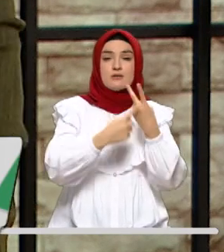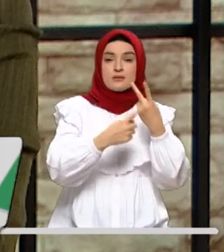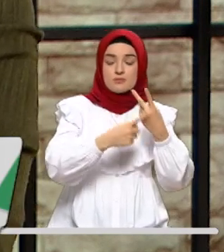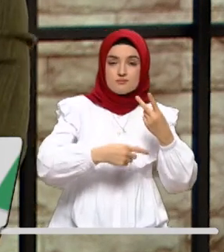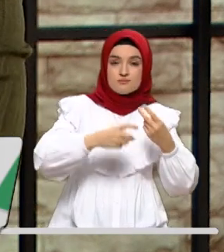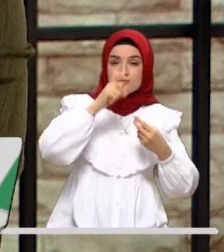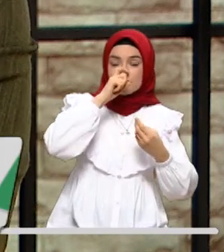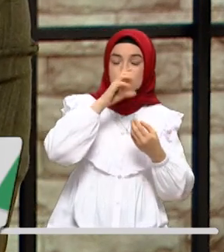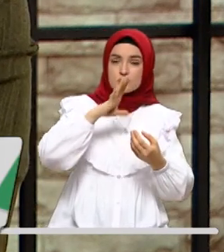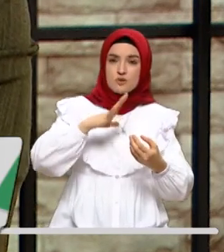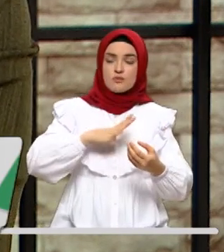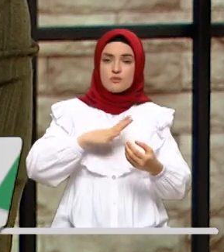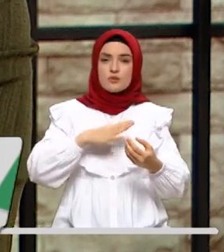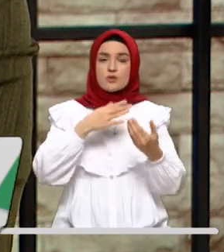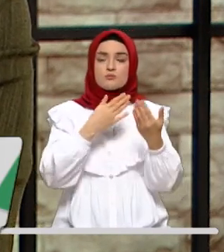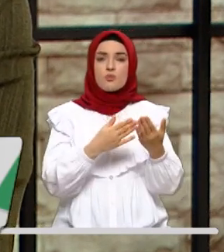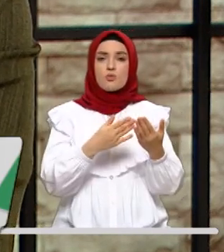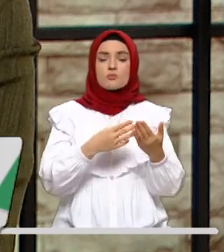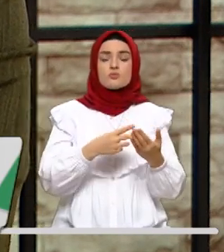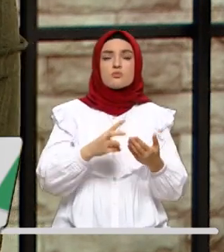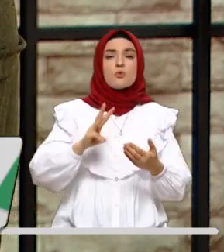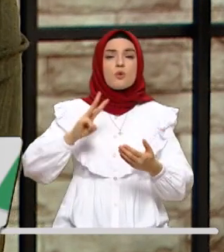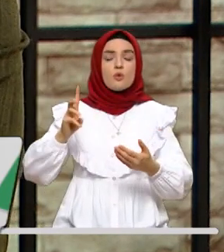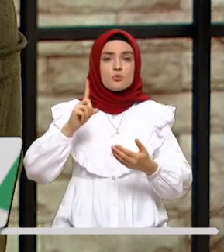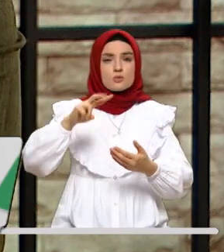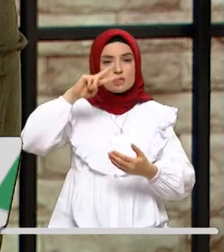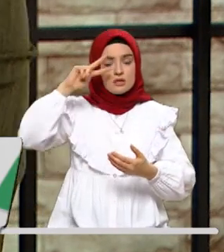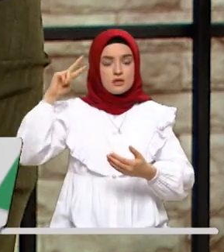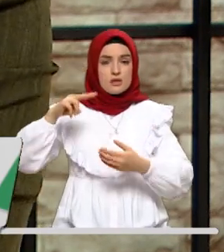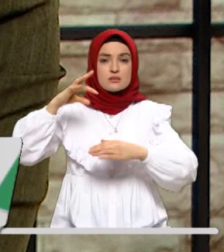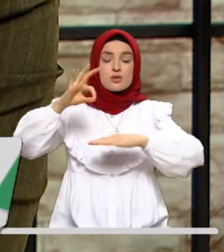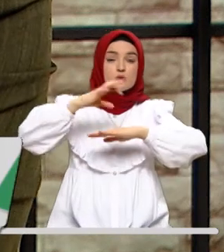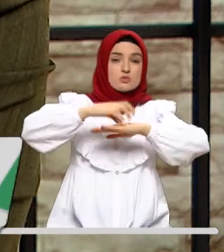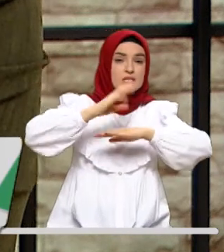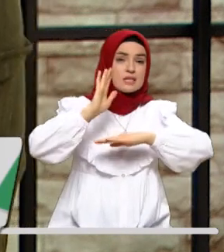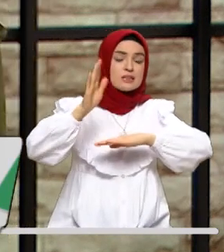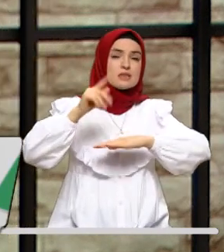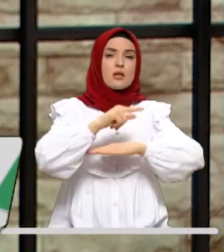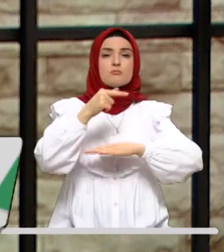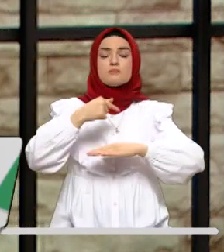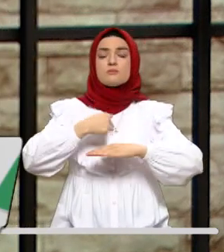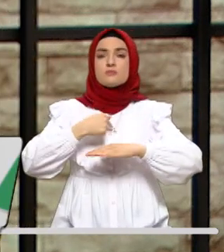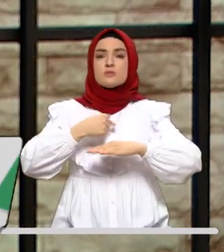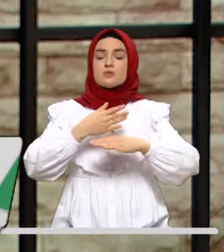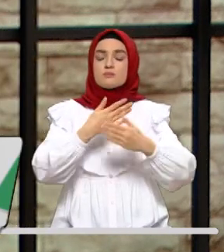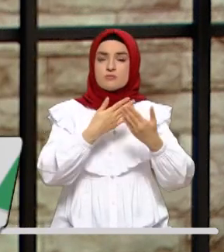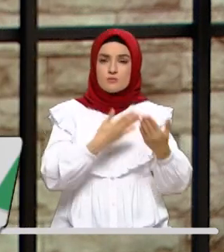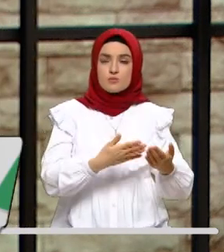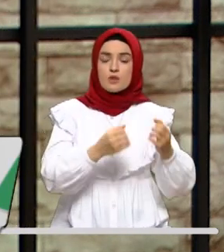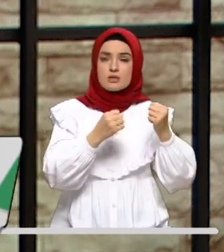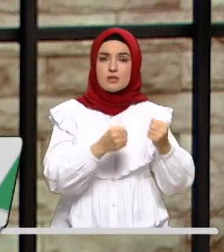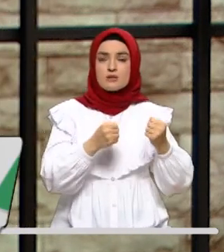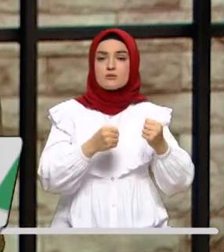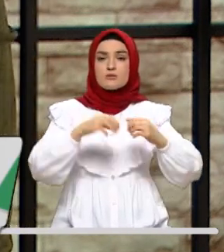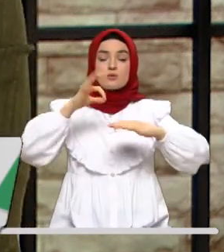Selim 1516'nın 31 Aralık'ında Kudüs-ü Şerif'e gitti. 401 yıl bizim egemenliğimizde kaldı. Kudüs-ü